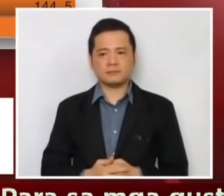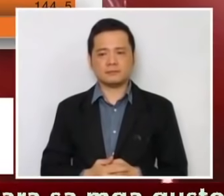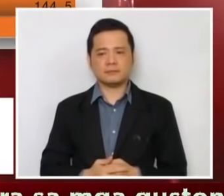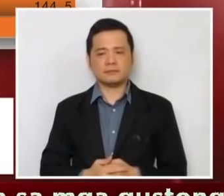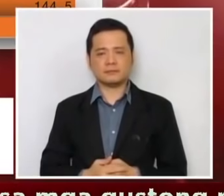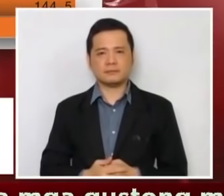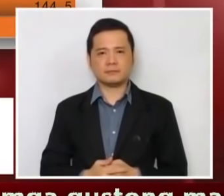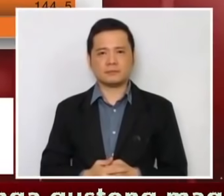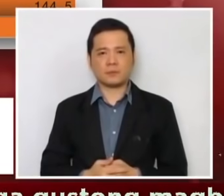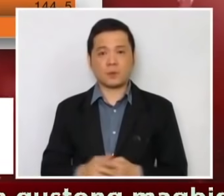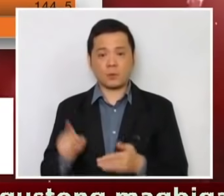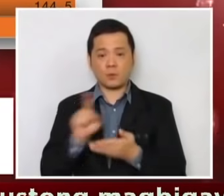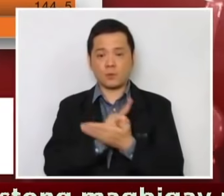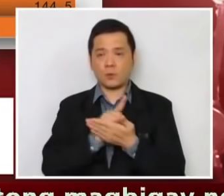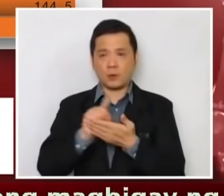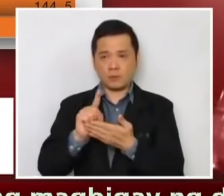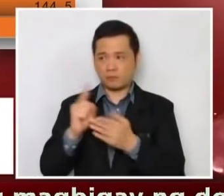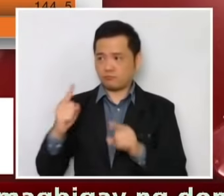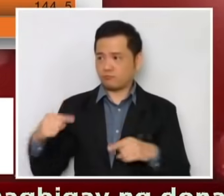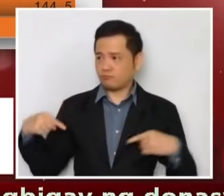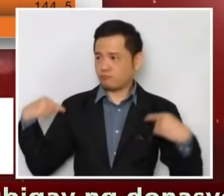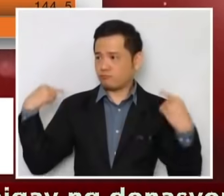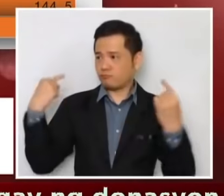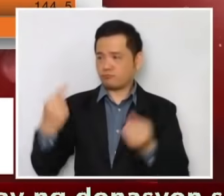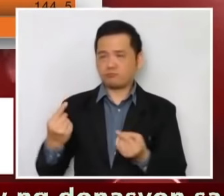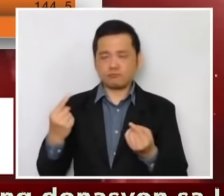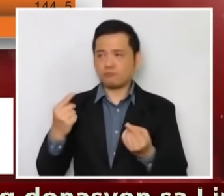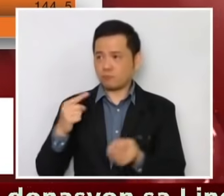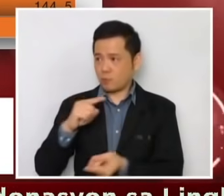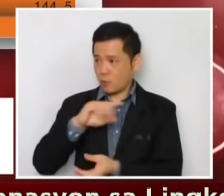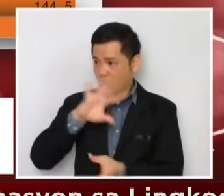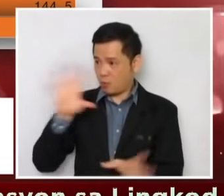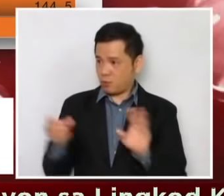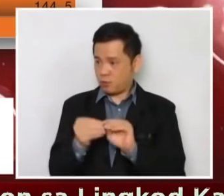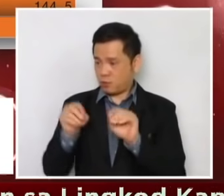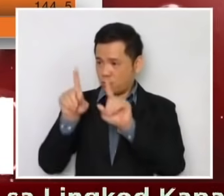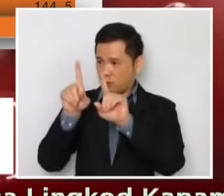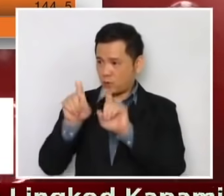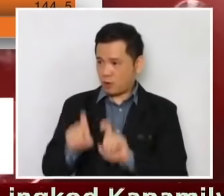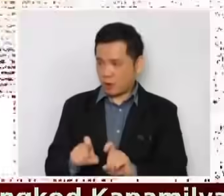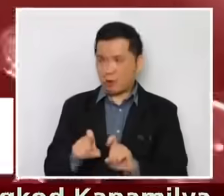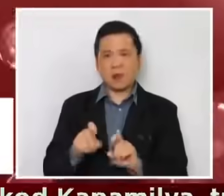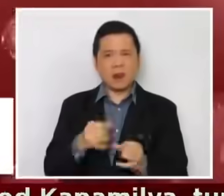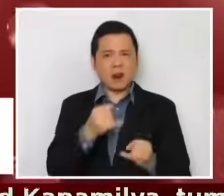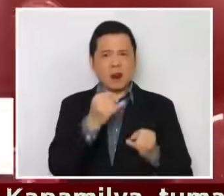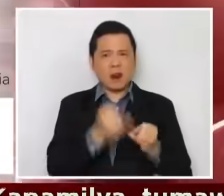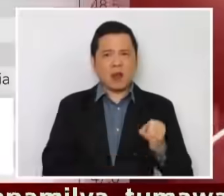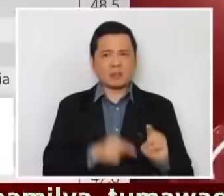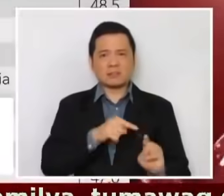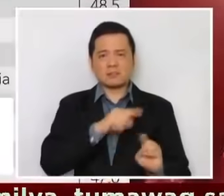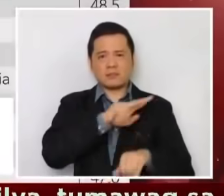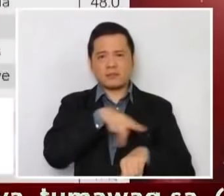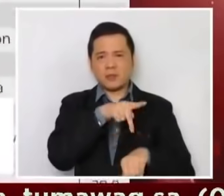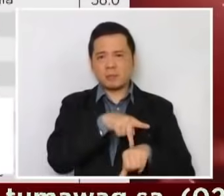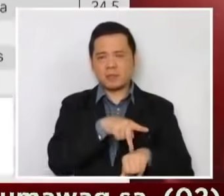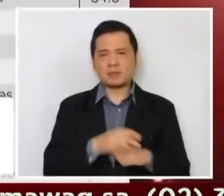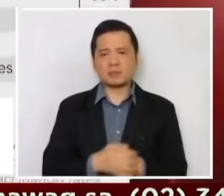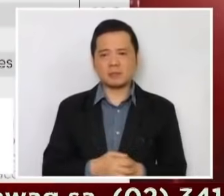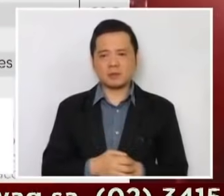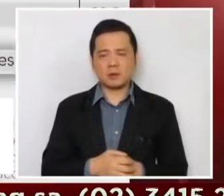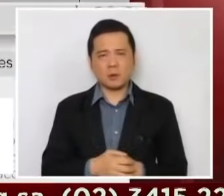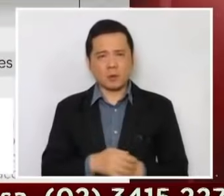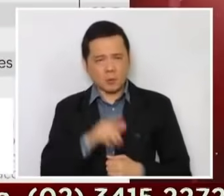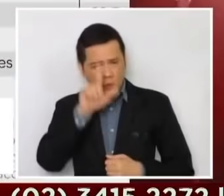Isang linggo matapos lumabas na kulelat ang Pilipinas sa COVID-19 Resilience Ranking ng Bloomberg, lumabas na nasa